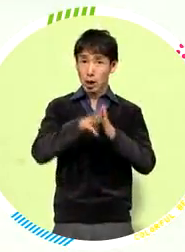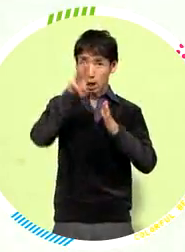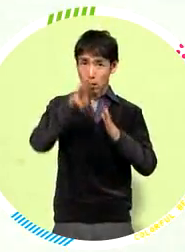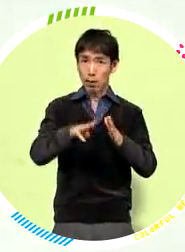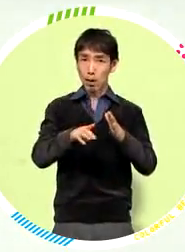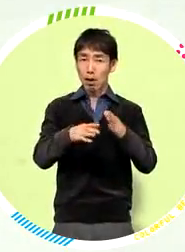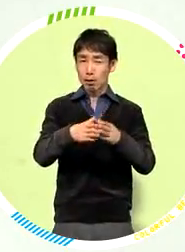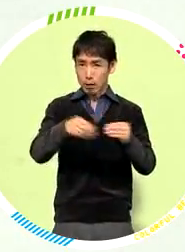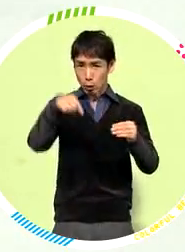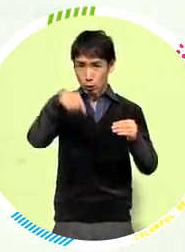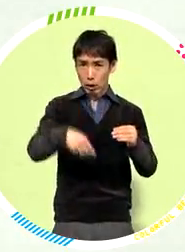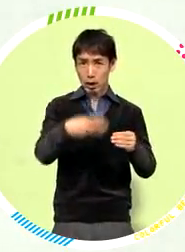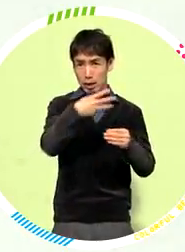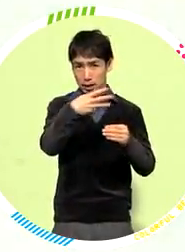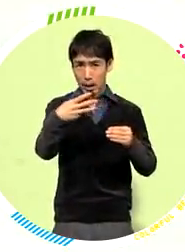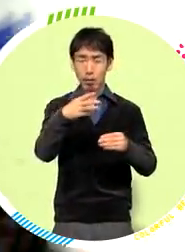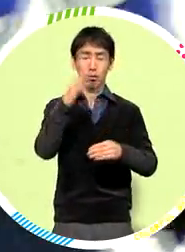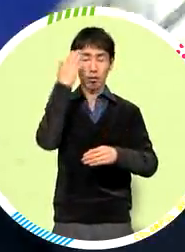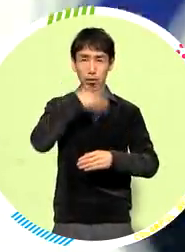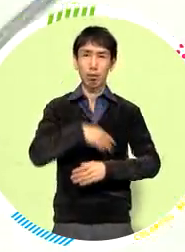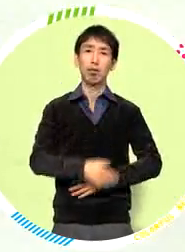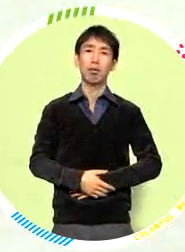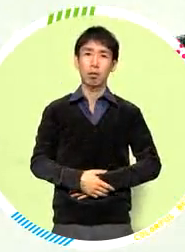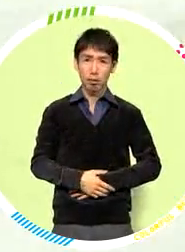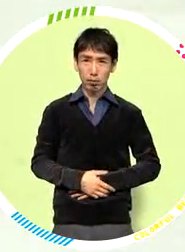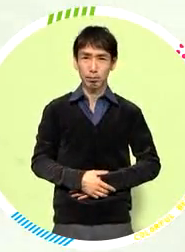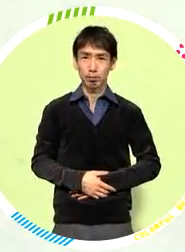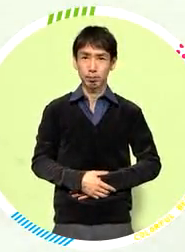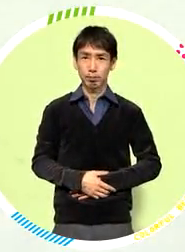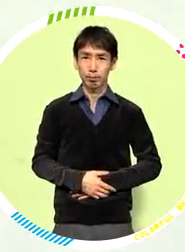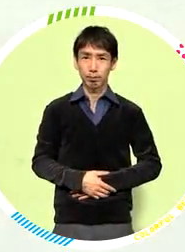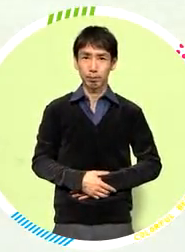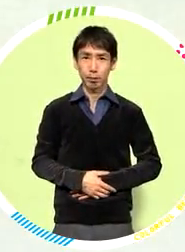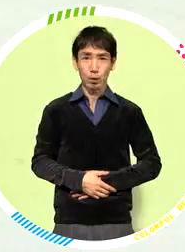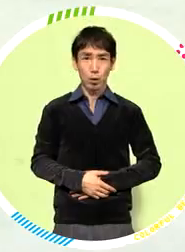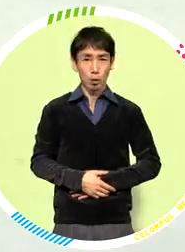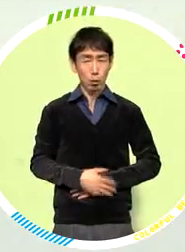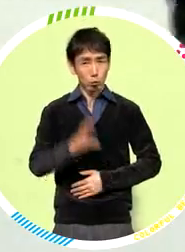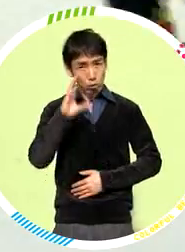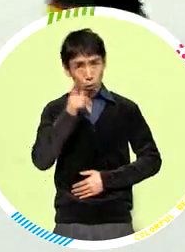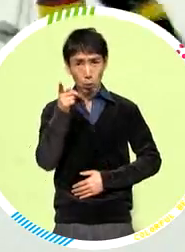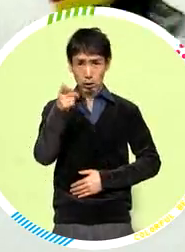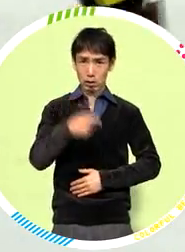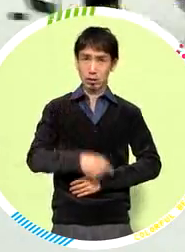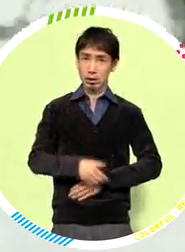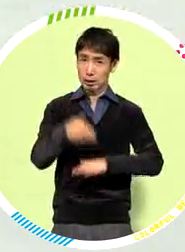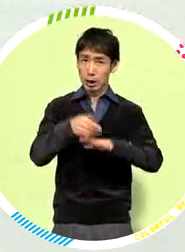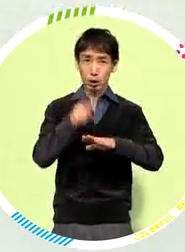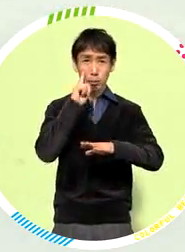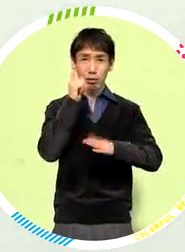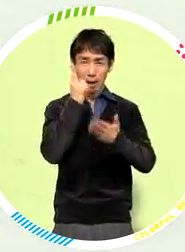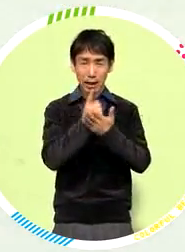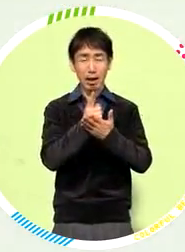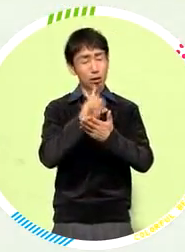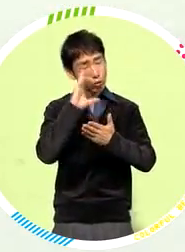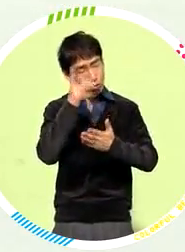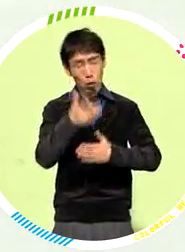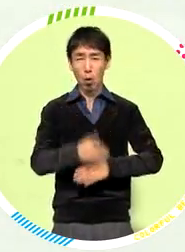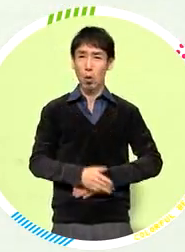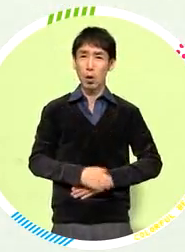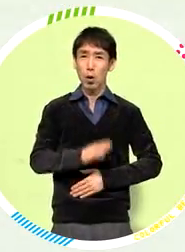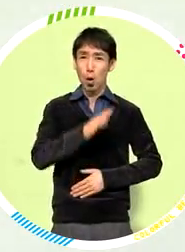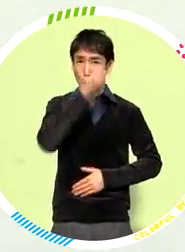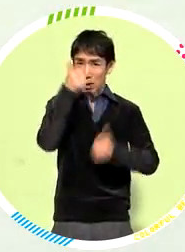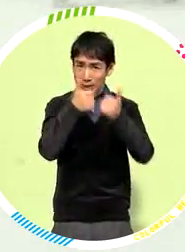で3番目って知らなかったですね。 練習を見るだけでこの迫力ってすごいじゃないですか。試合になったらどんだ